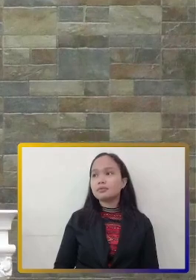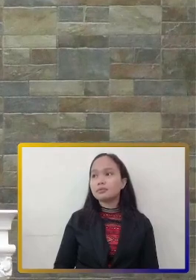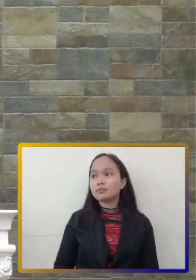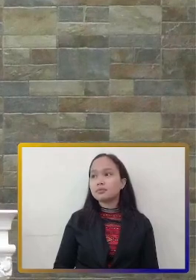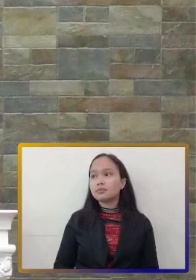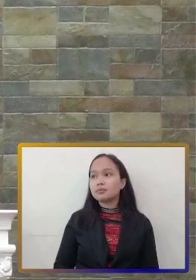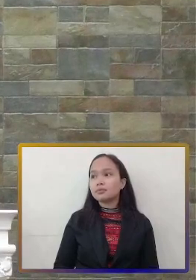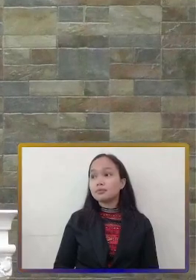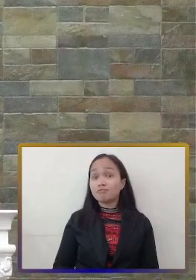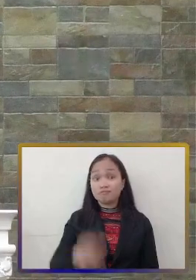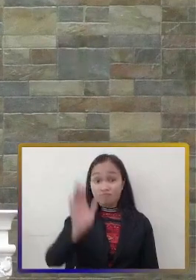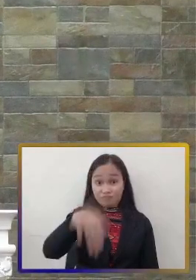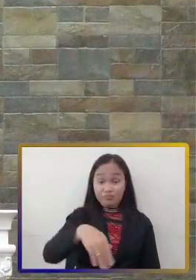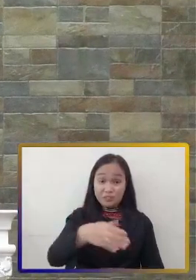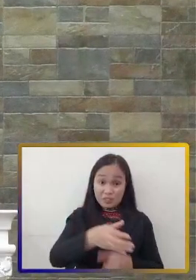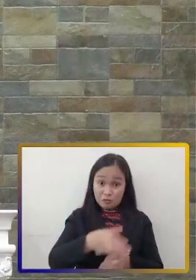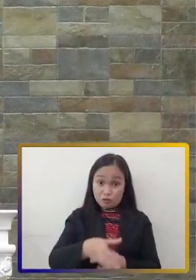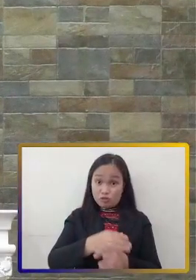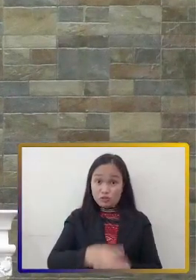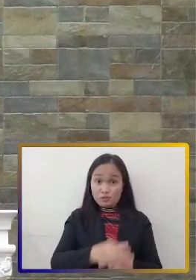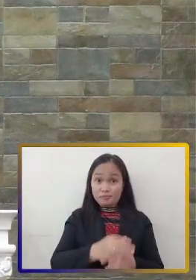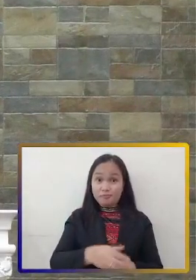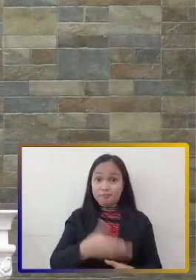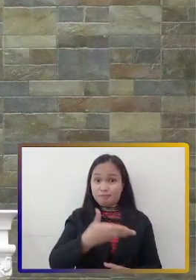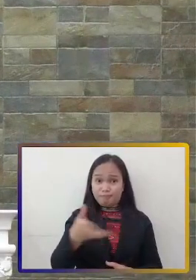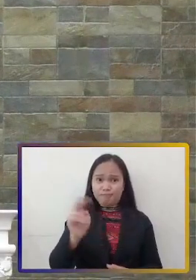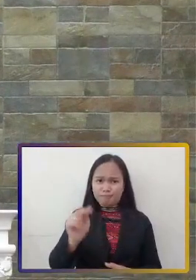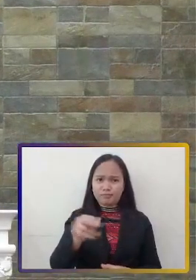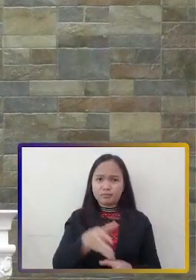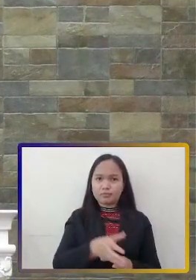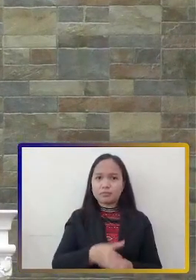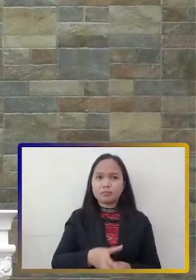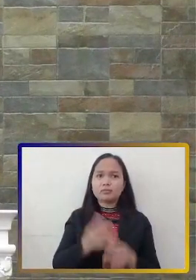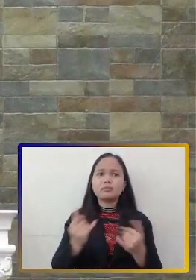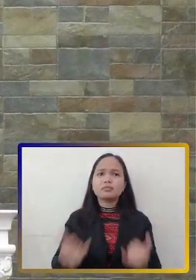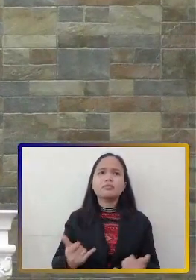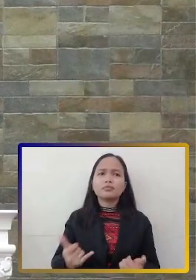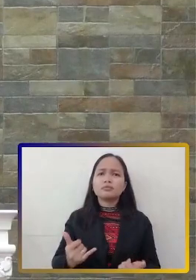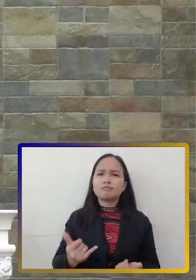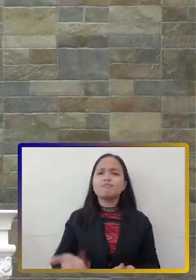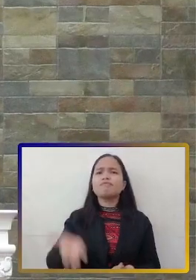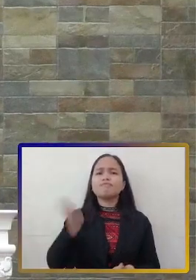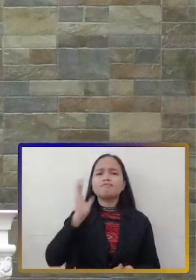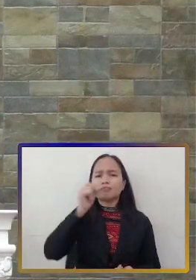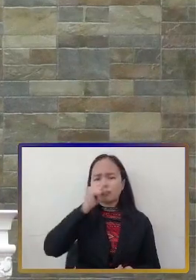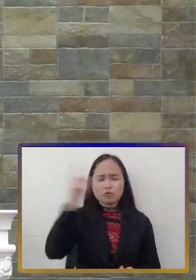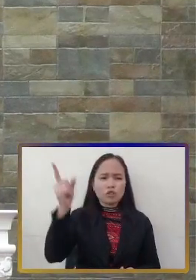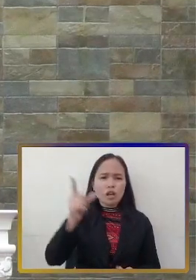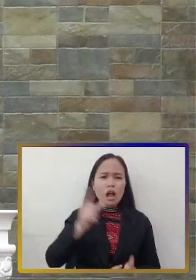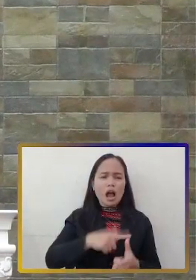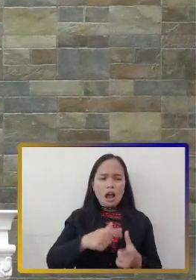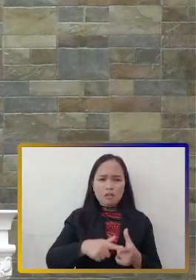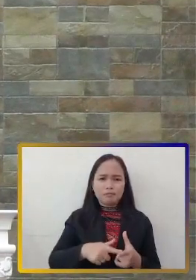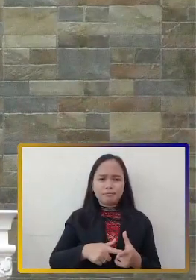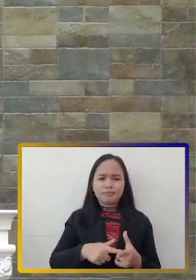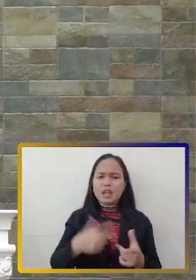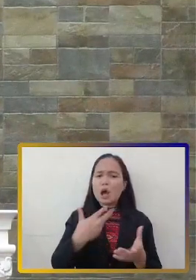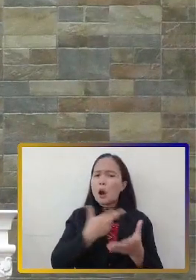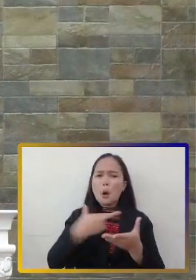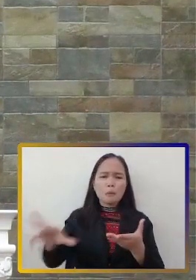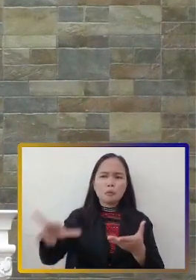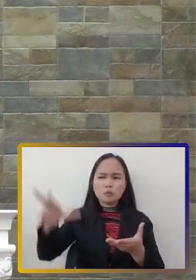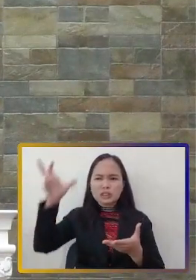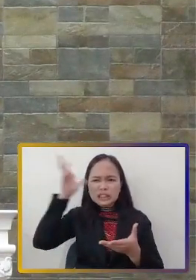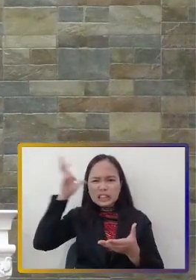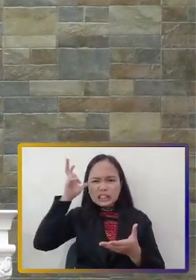Brethren, you've got to be careful. It's time to get up and pull down the stronghold of